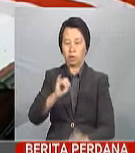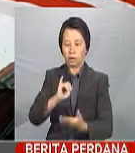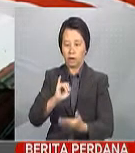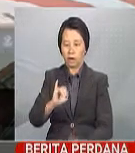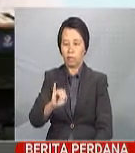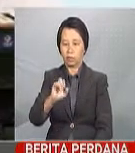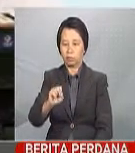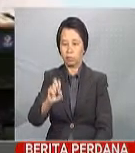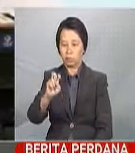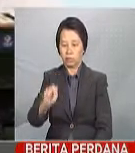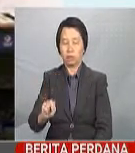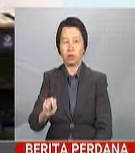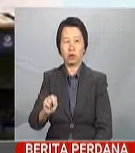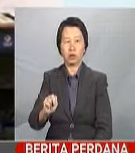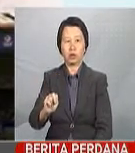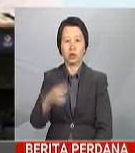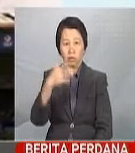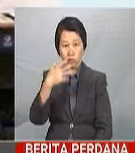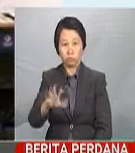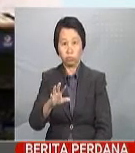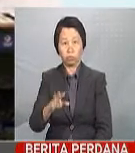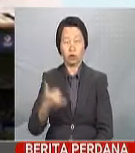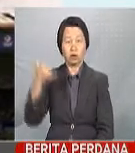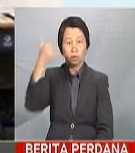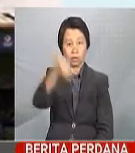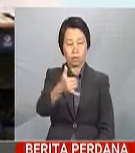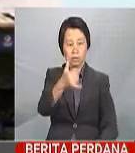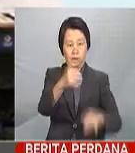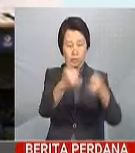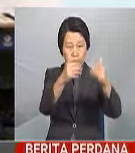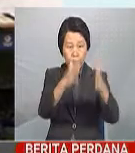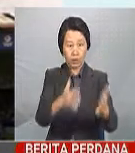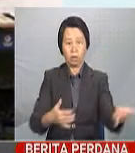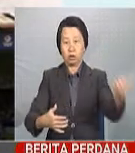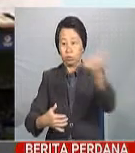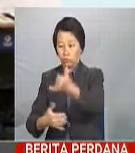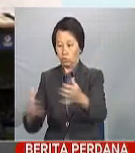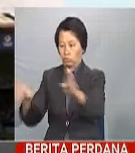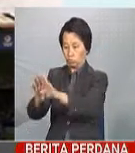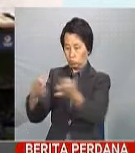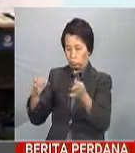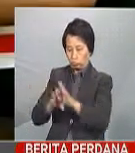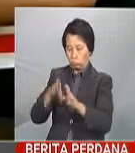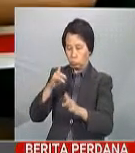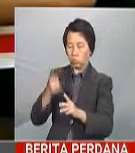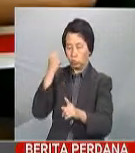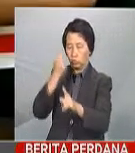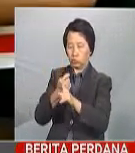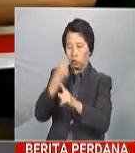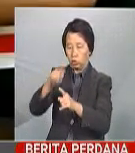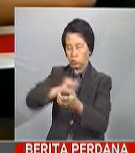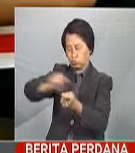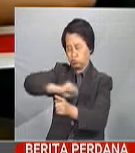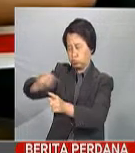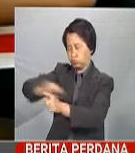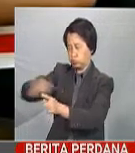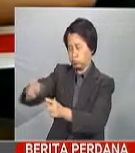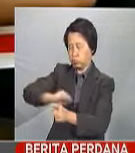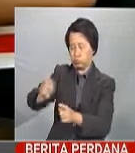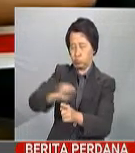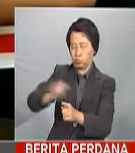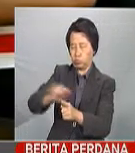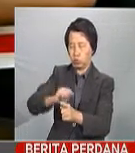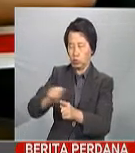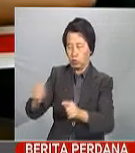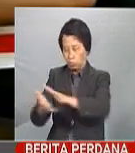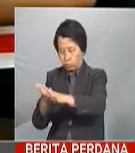Institut Sukan Negara ISN yang telah dikunjungi atlet tersebut ditutup sementara untuk tujuan proses pembasmian dan